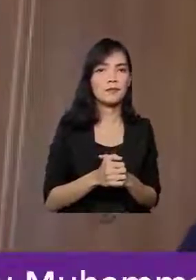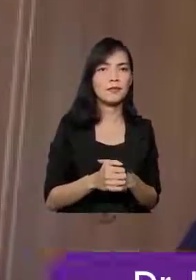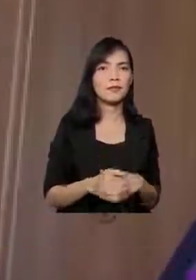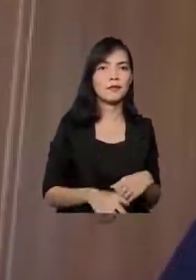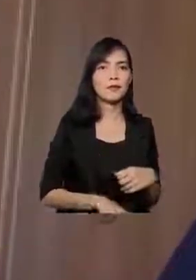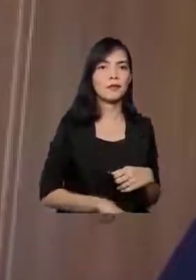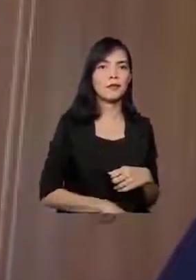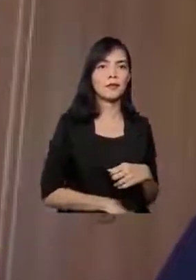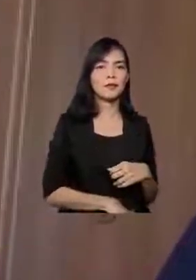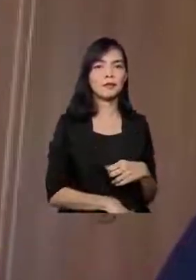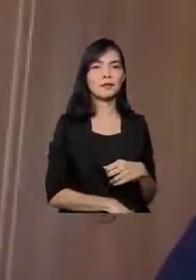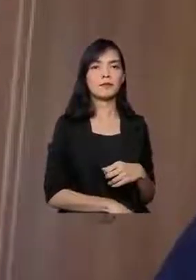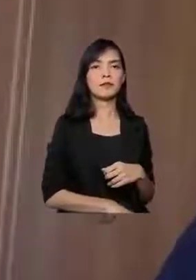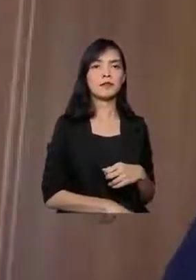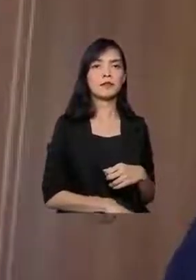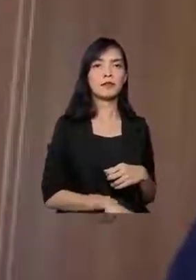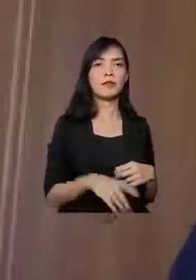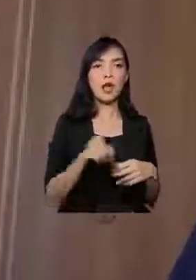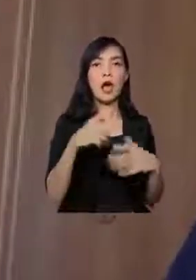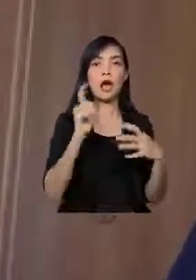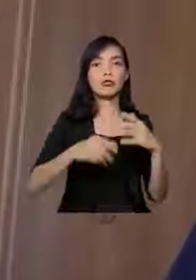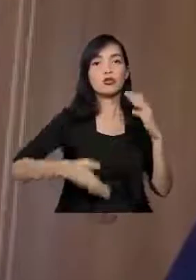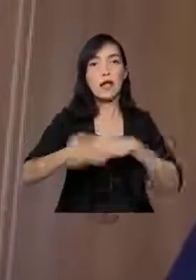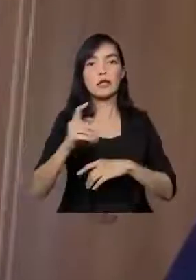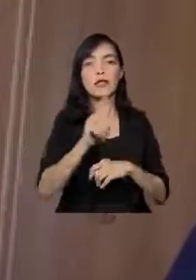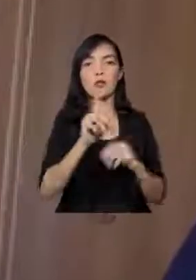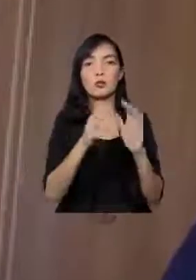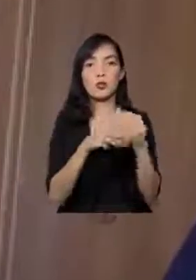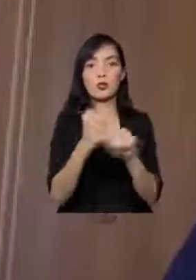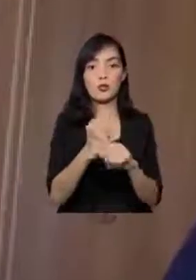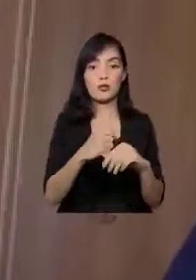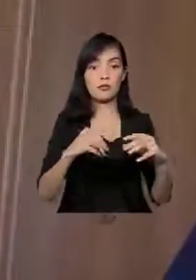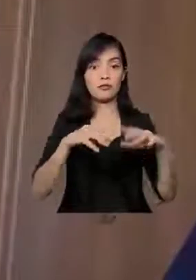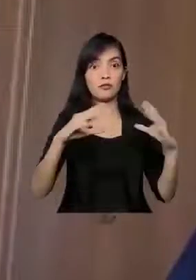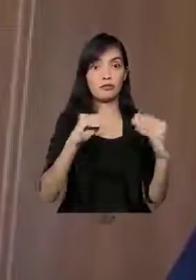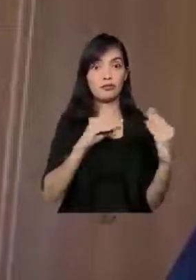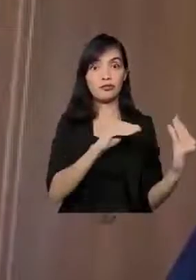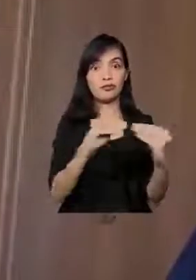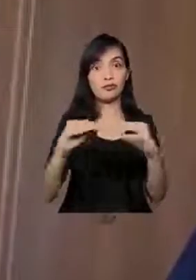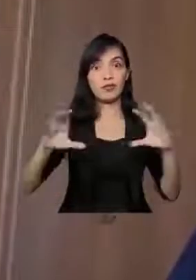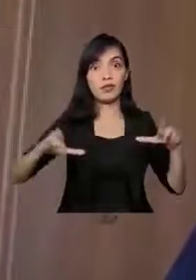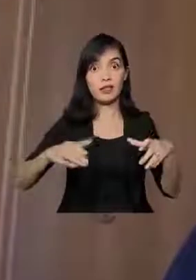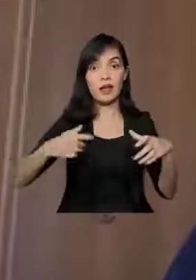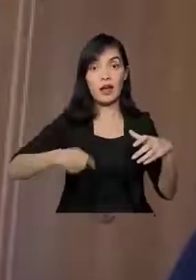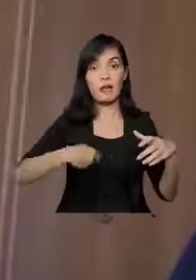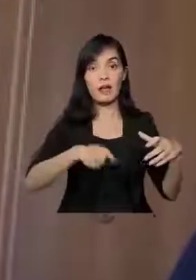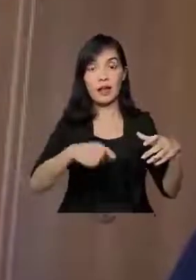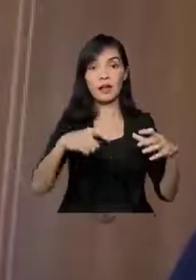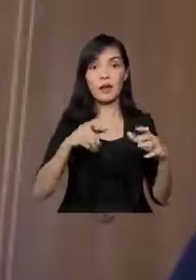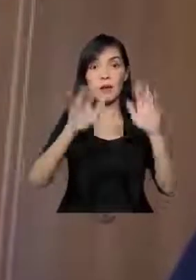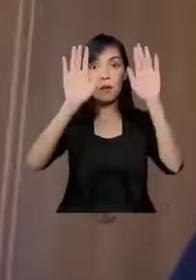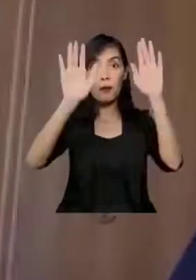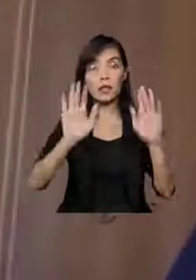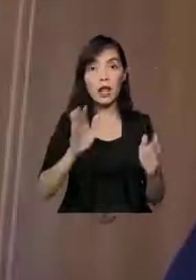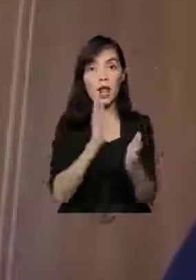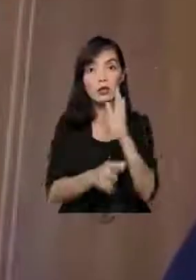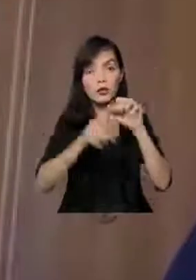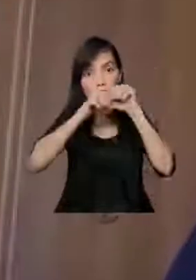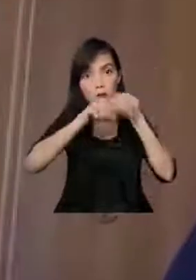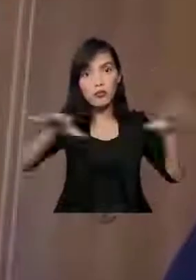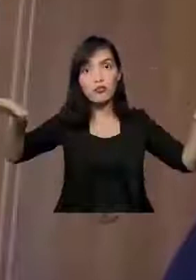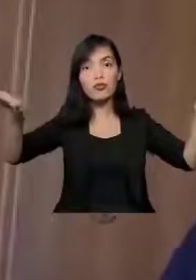seluruh media jadi ketika Pengumuman itu hasil kabinet itu terdapat kabinet tersebut seluruh media akan Breaking News